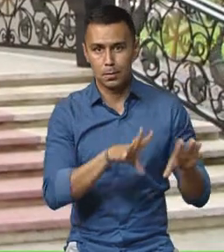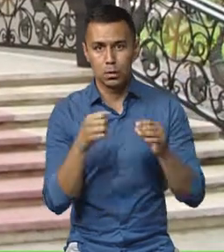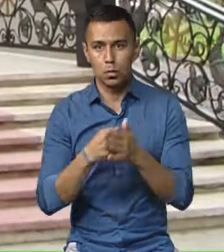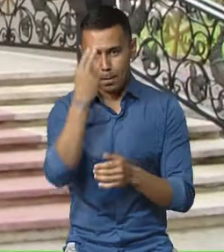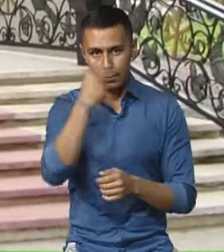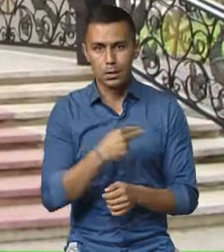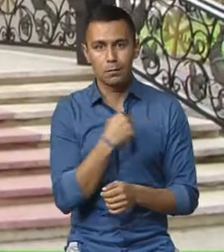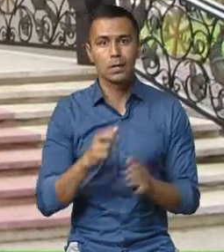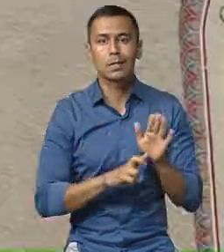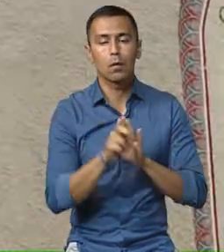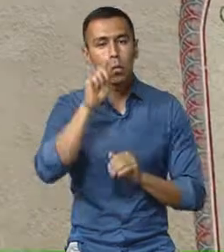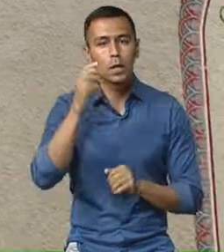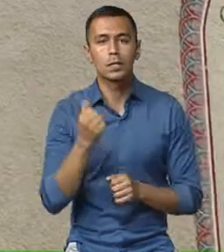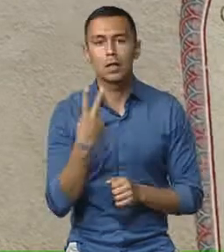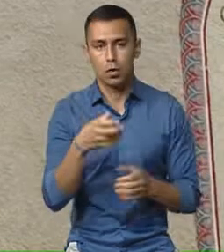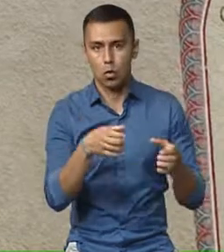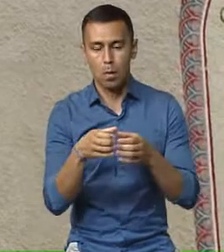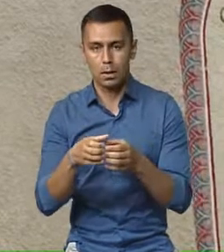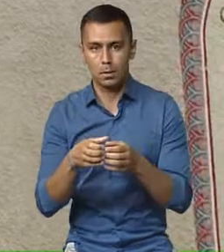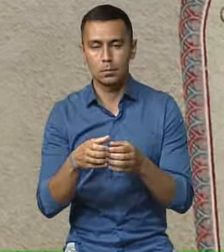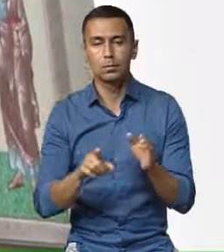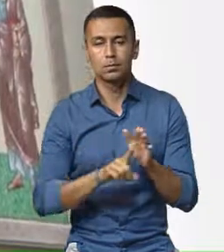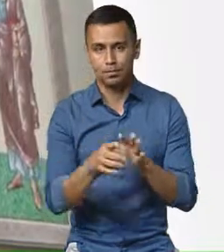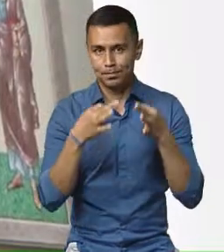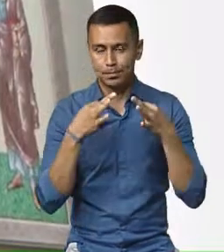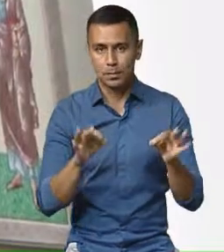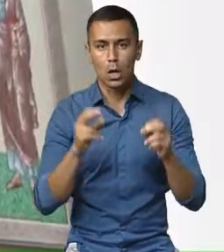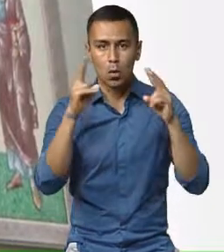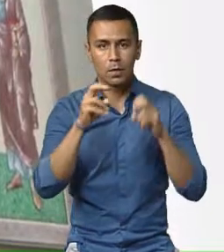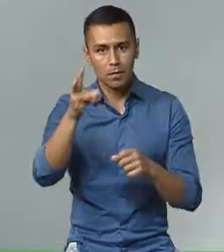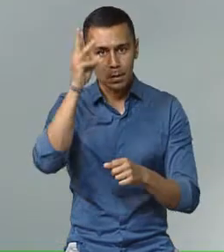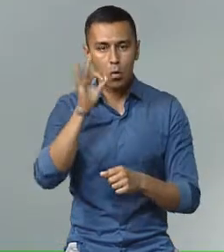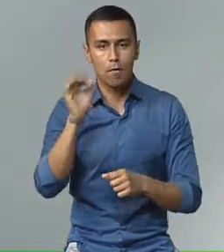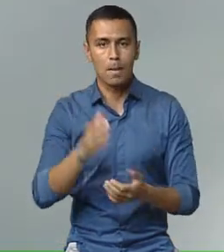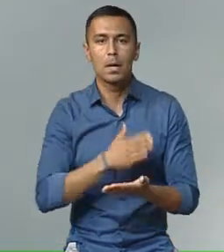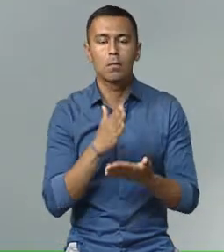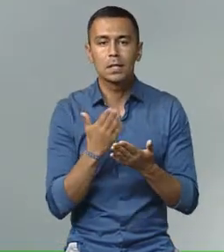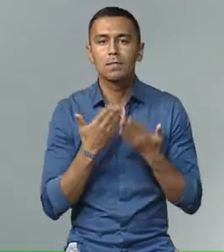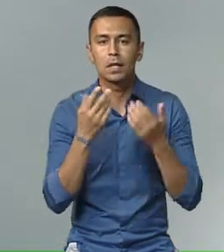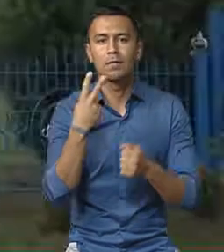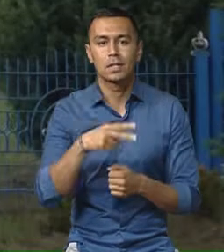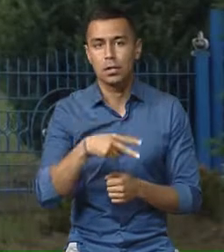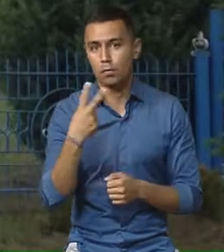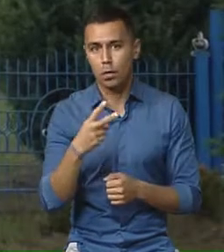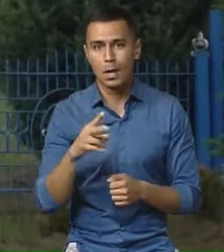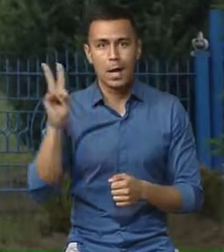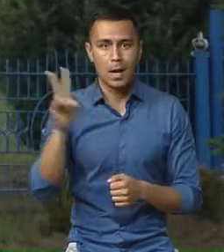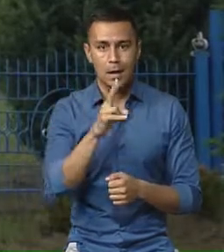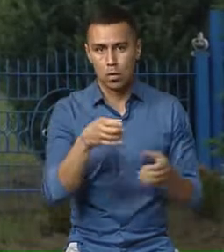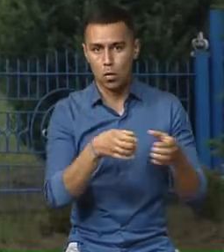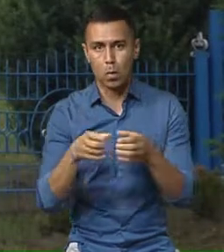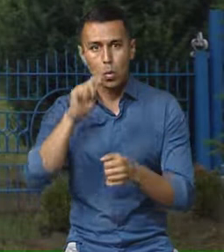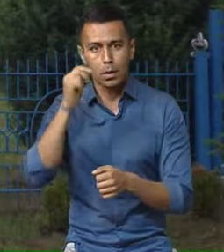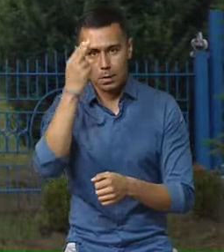Православної церкви України. Ще 2 громади стали незалежними. На розгляді у Хмельницькій ОВА перебувають звернення 22 релігійних громад